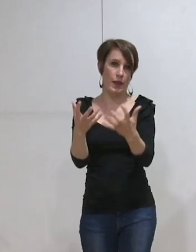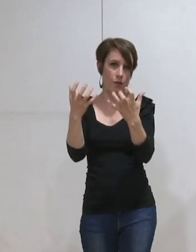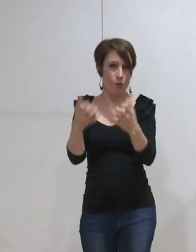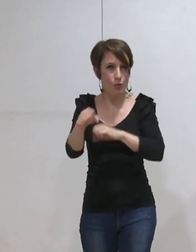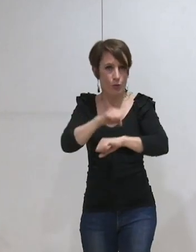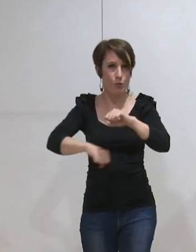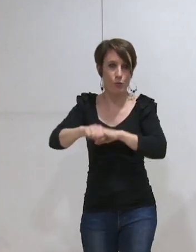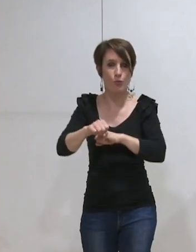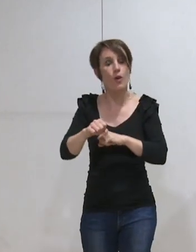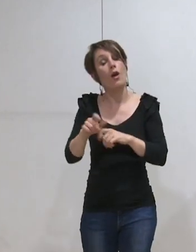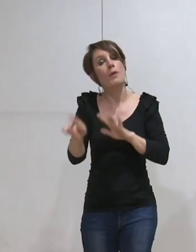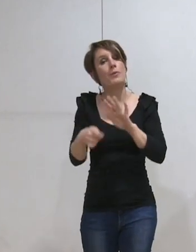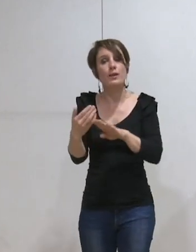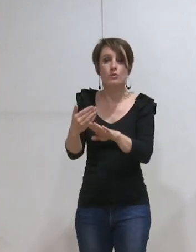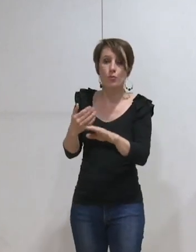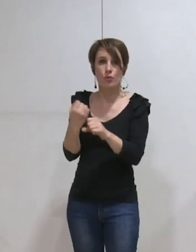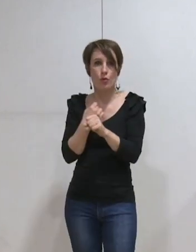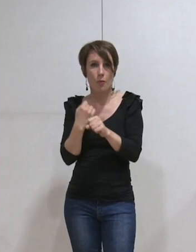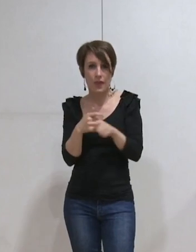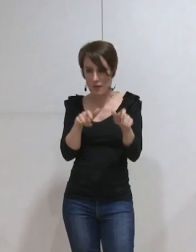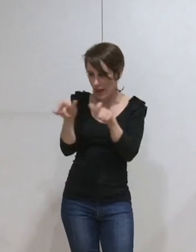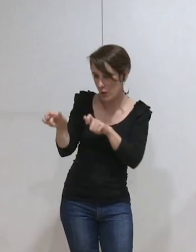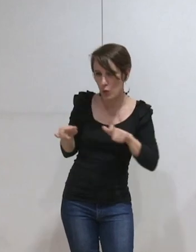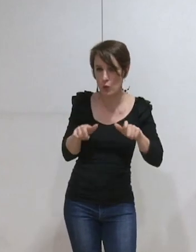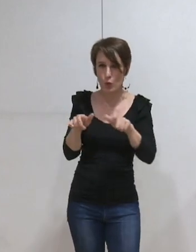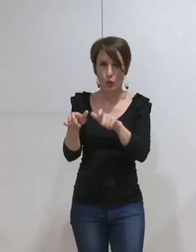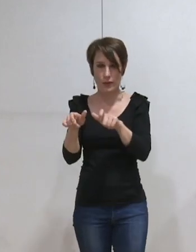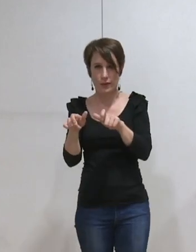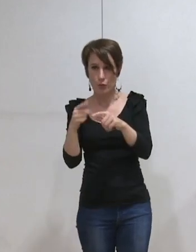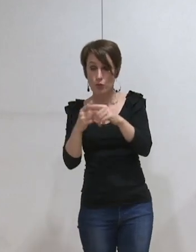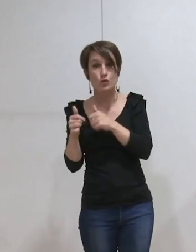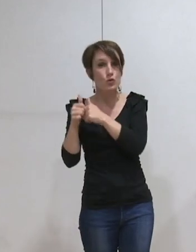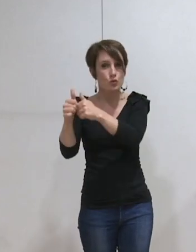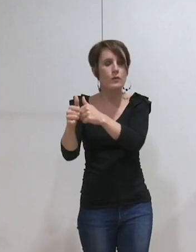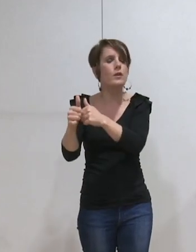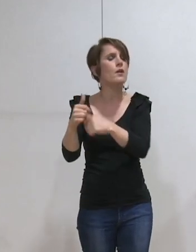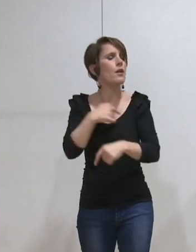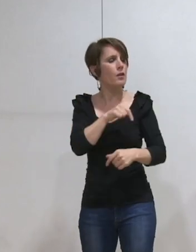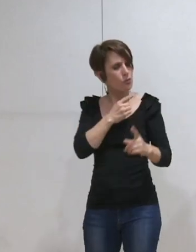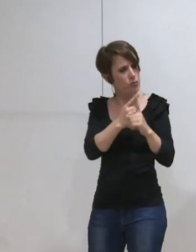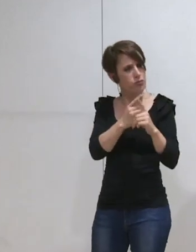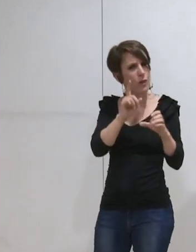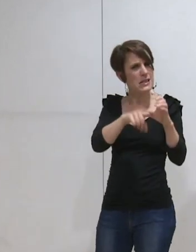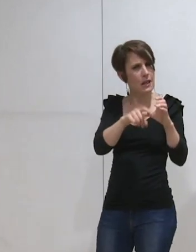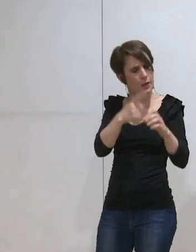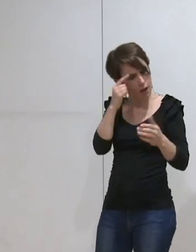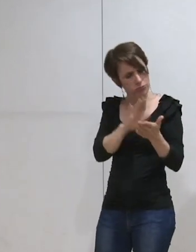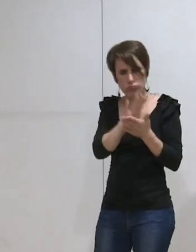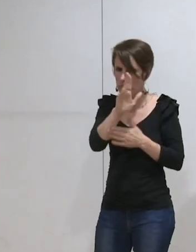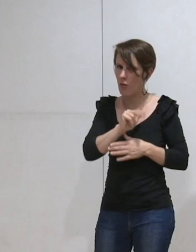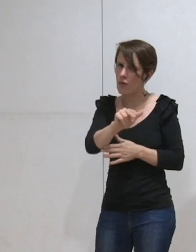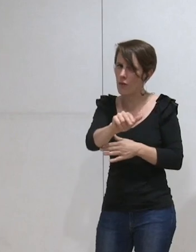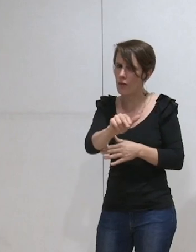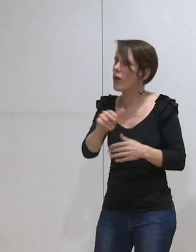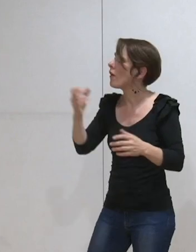d'audit et de suivi engagement que nous avons pris auprès des organisations syndicales pour pouvoir faire un retour de la mise en œuvre de